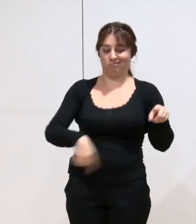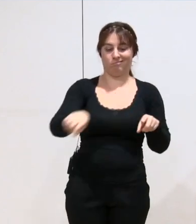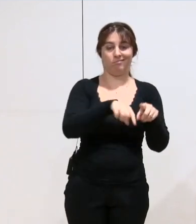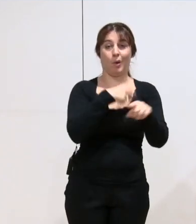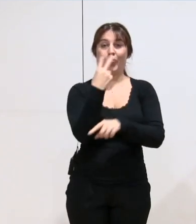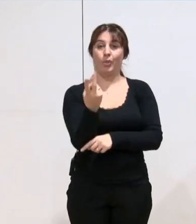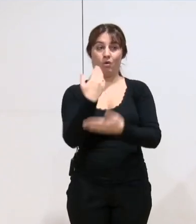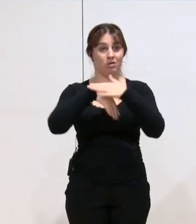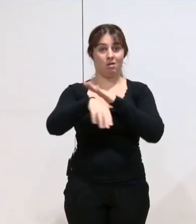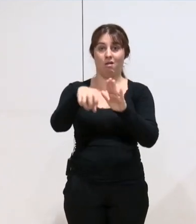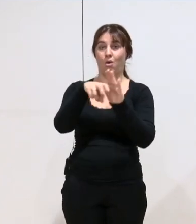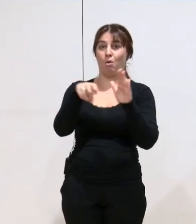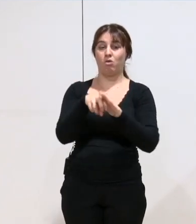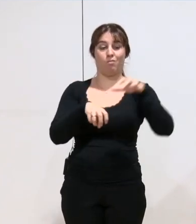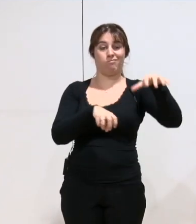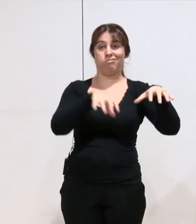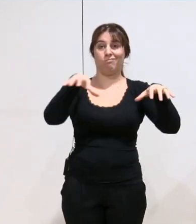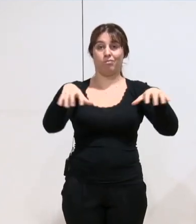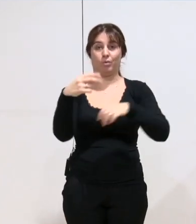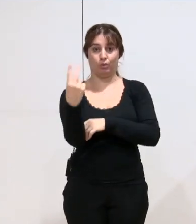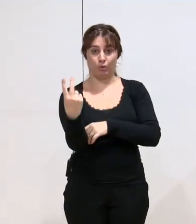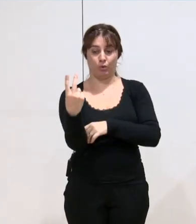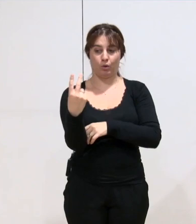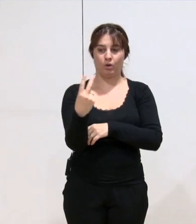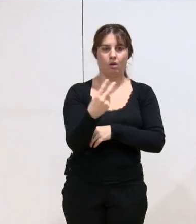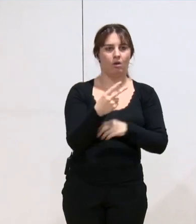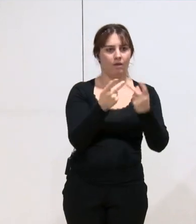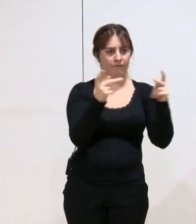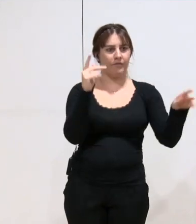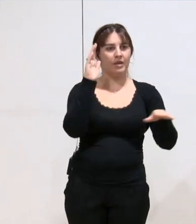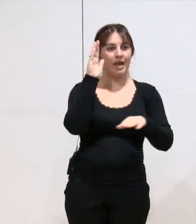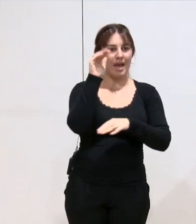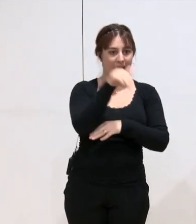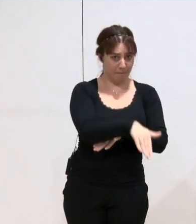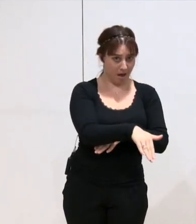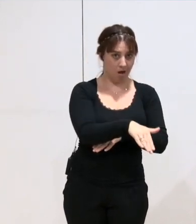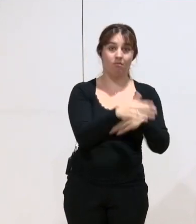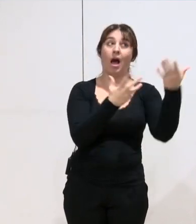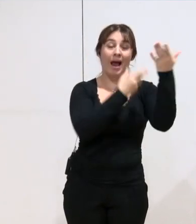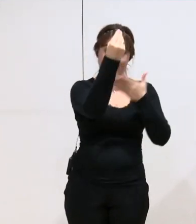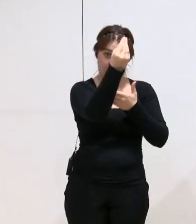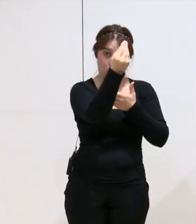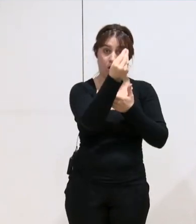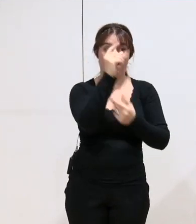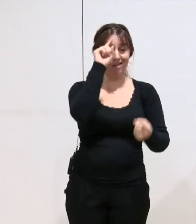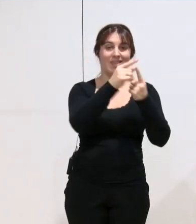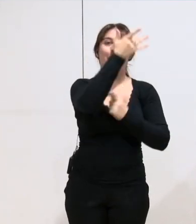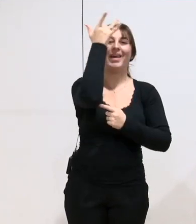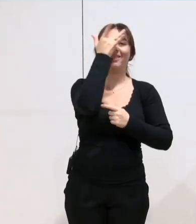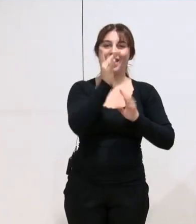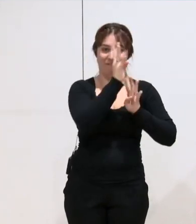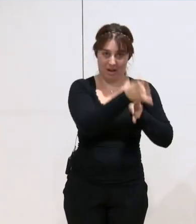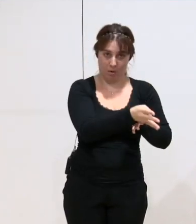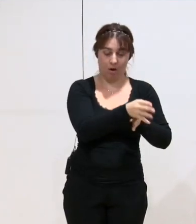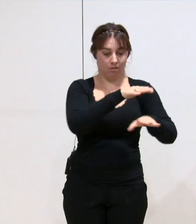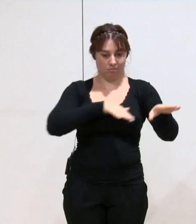la métropole grenobloise. Celle d'Emma, en extérieur, pour la pratique de l'été, et